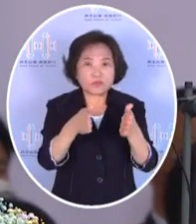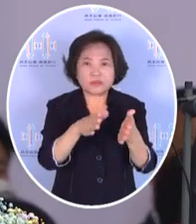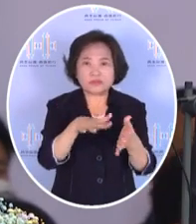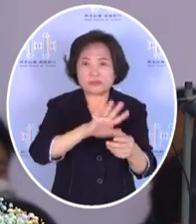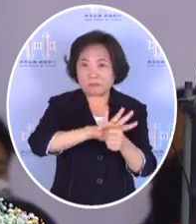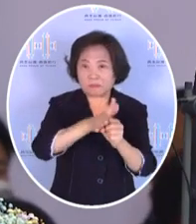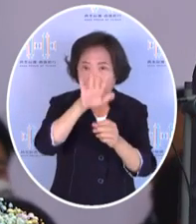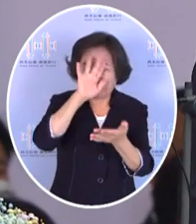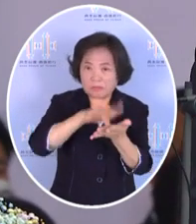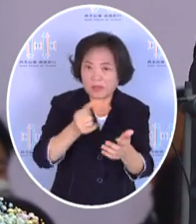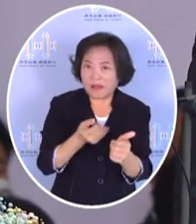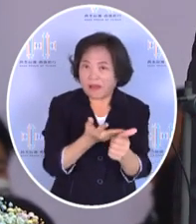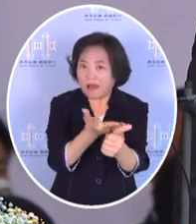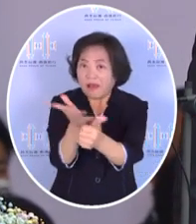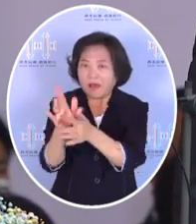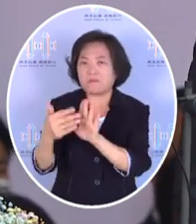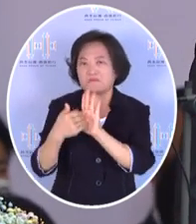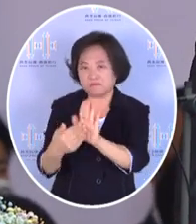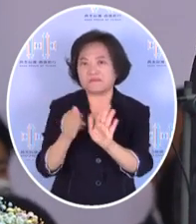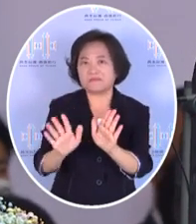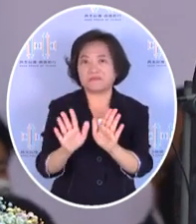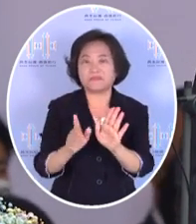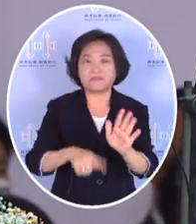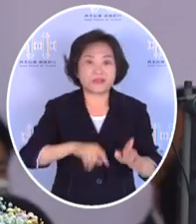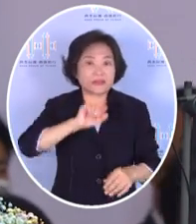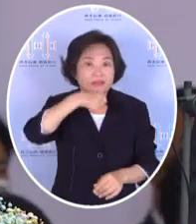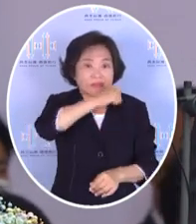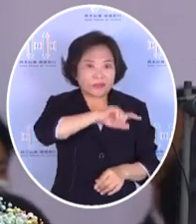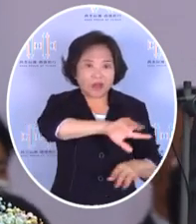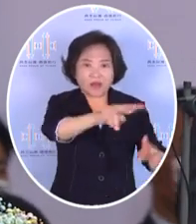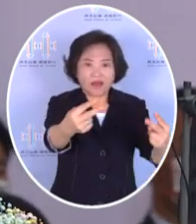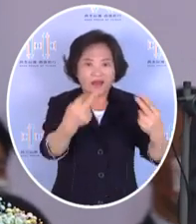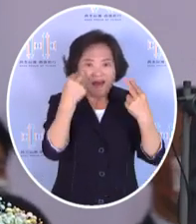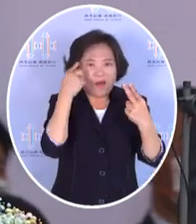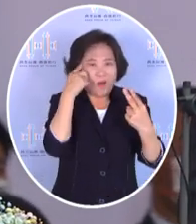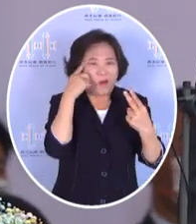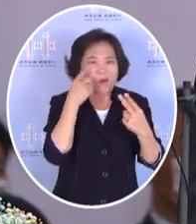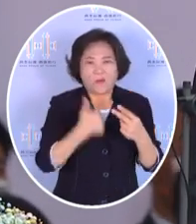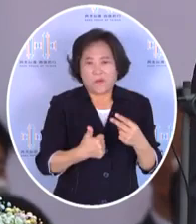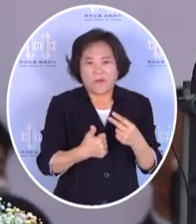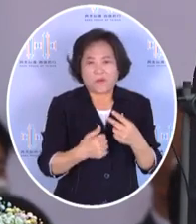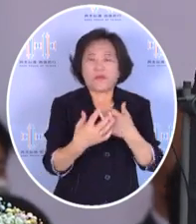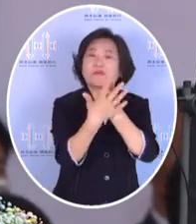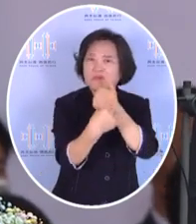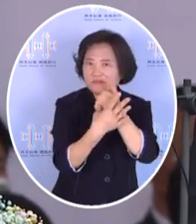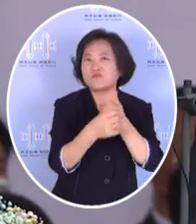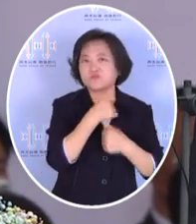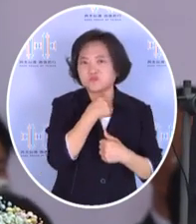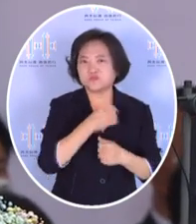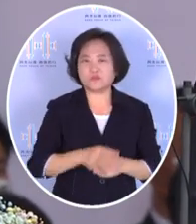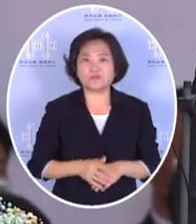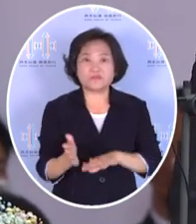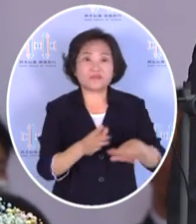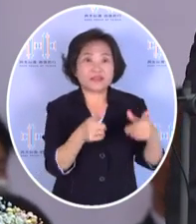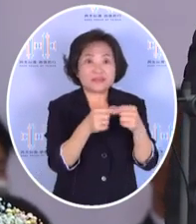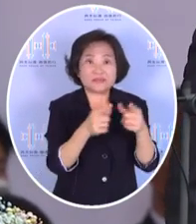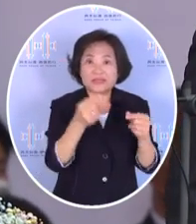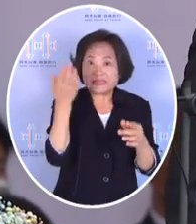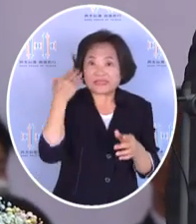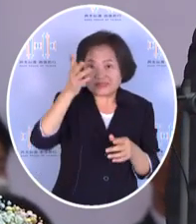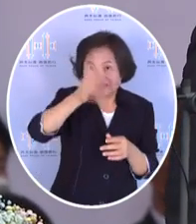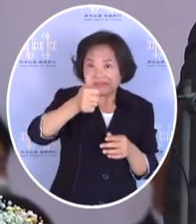线，让台湾成为世界的模范生。当日本的森喜朗前首